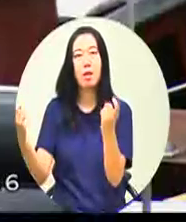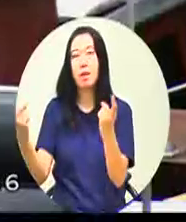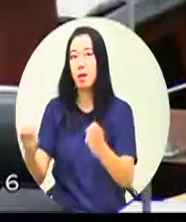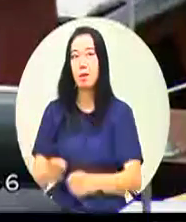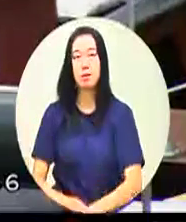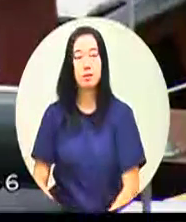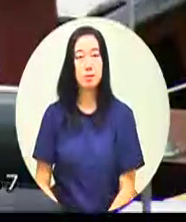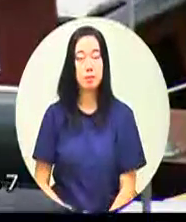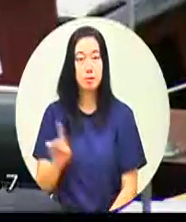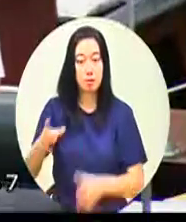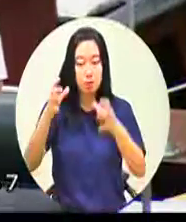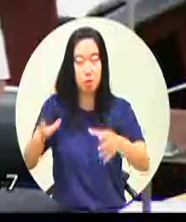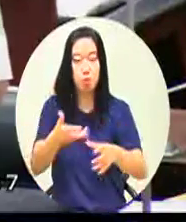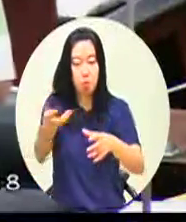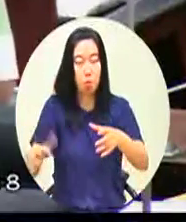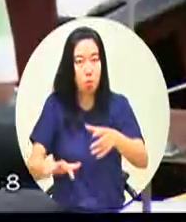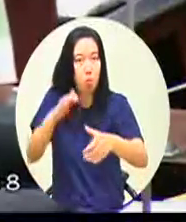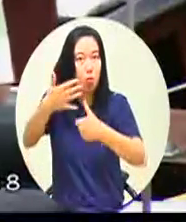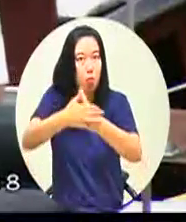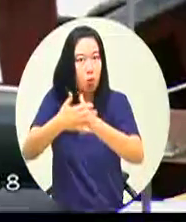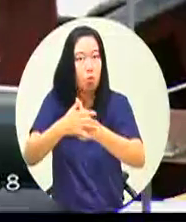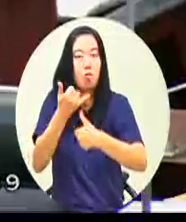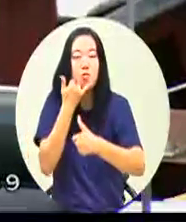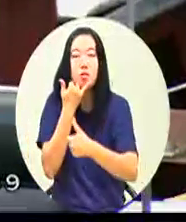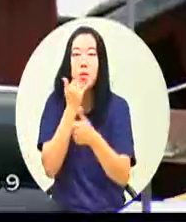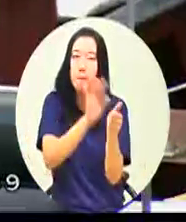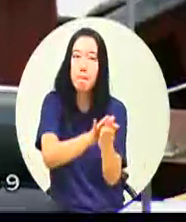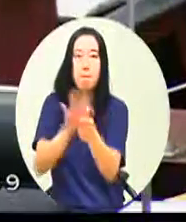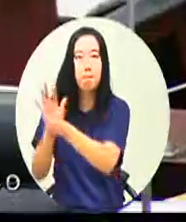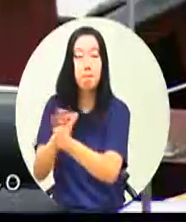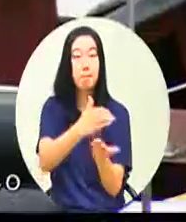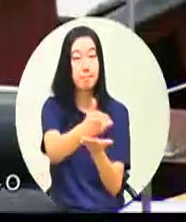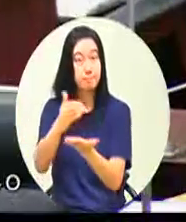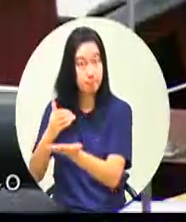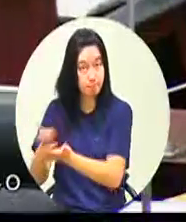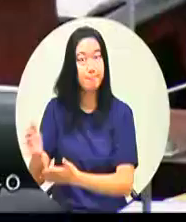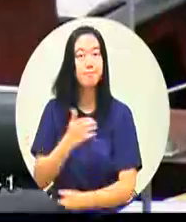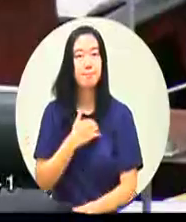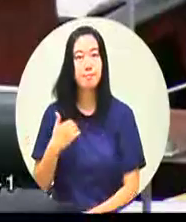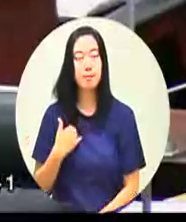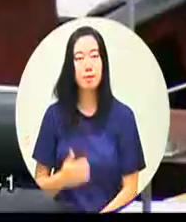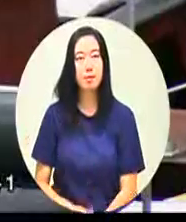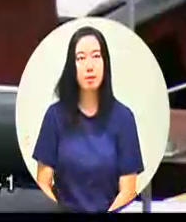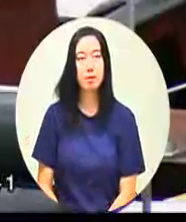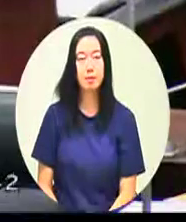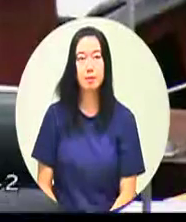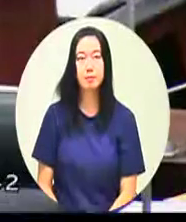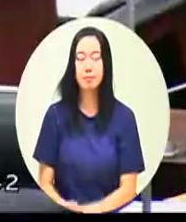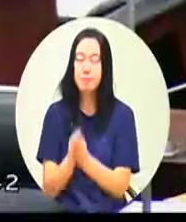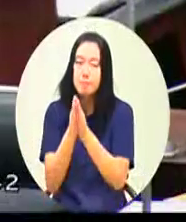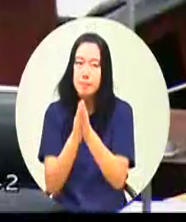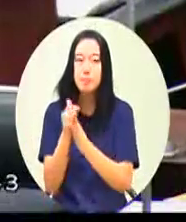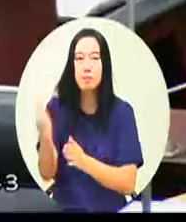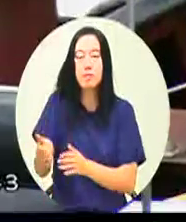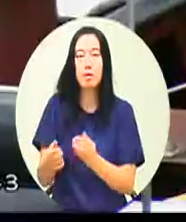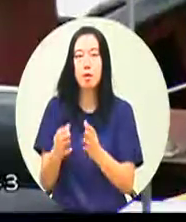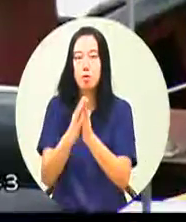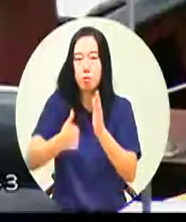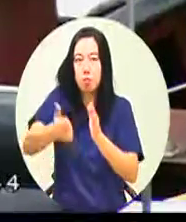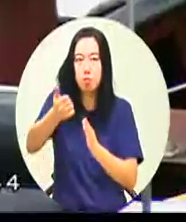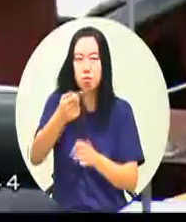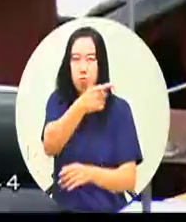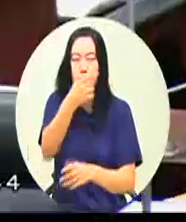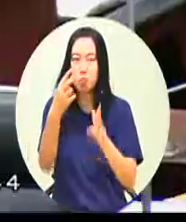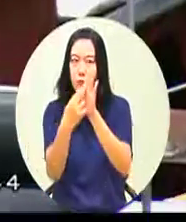池、炼钢，就会当解决安溪州饮水的问题啦吼。而且拜托局长，因为无迄工听听的，